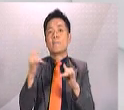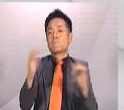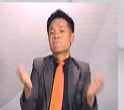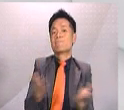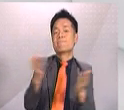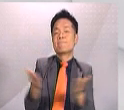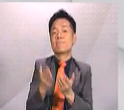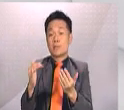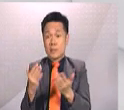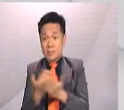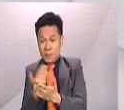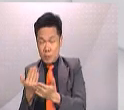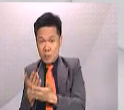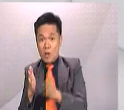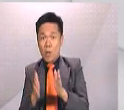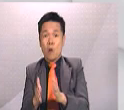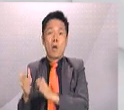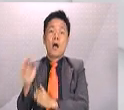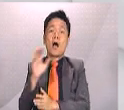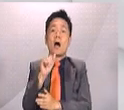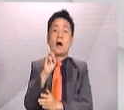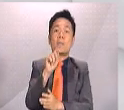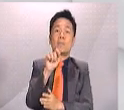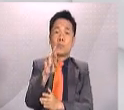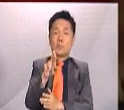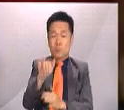pemain-pemain amatur dalam saingan Liga M3.